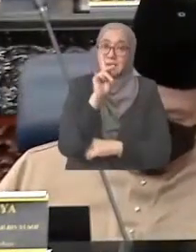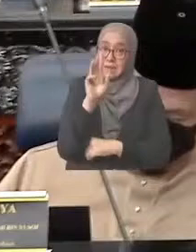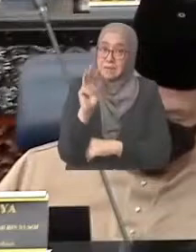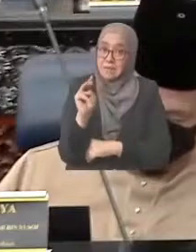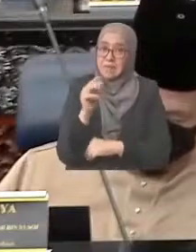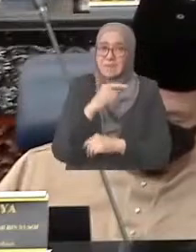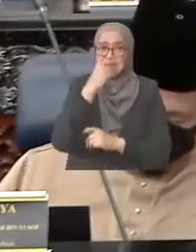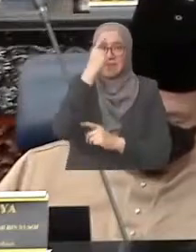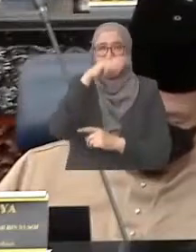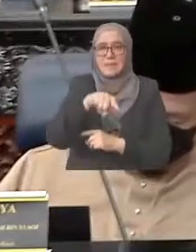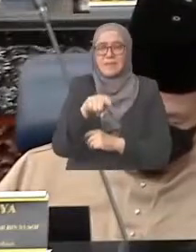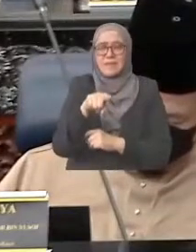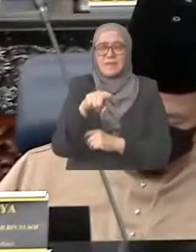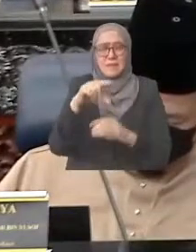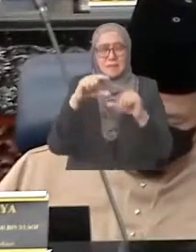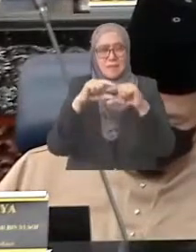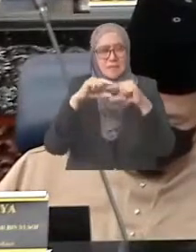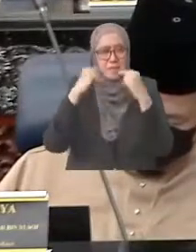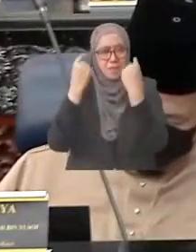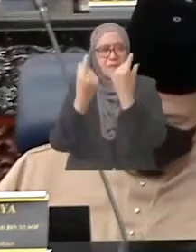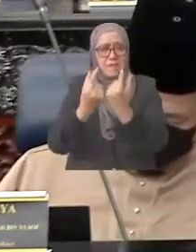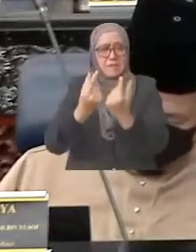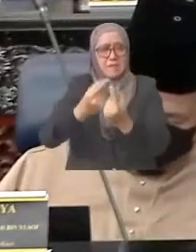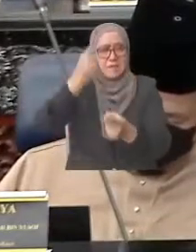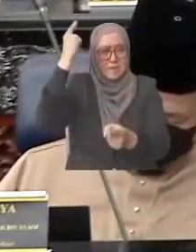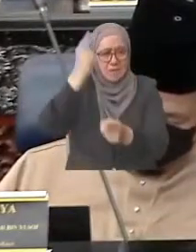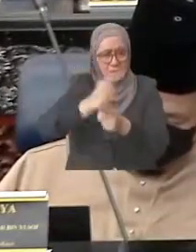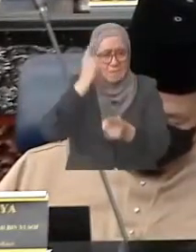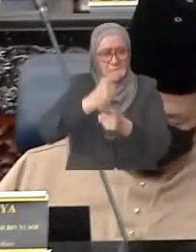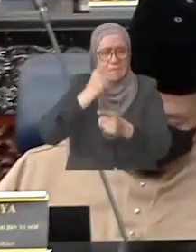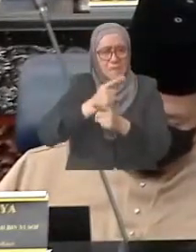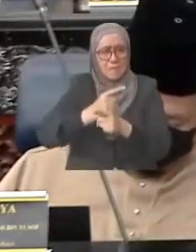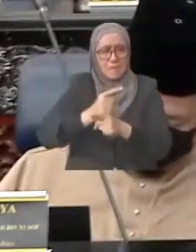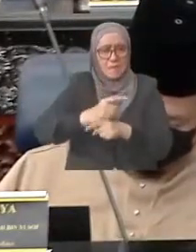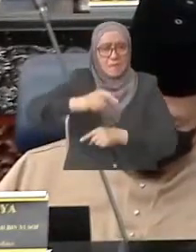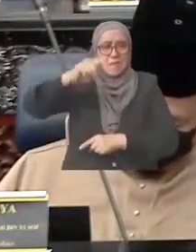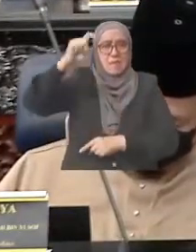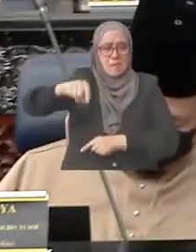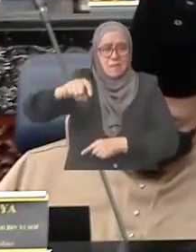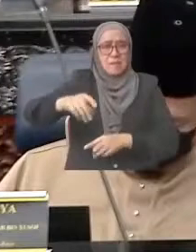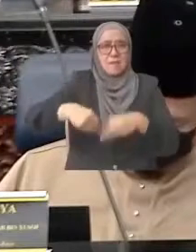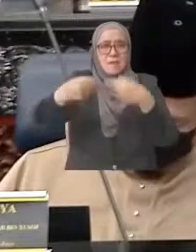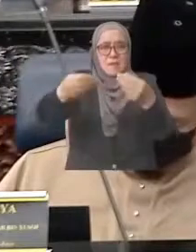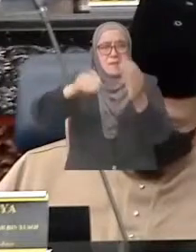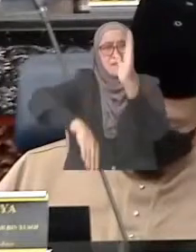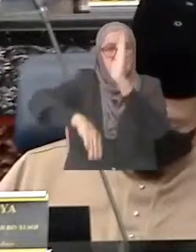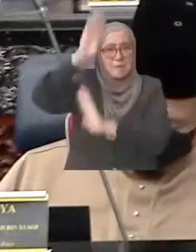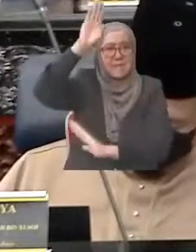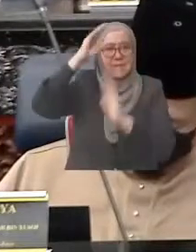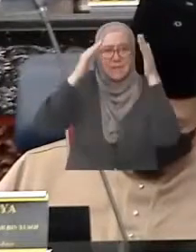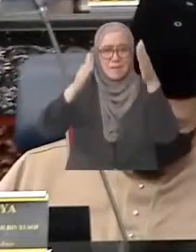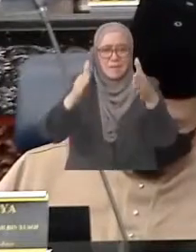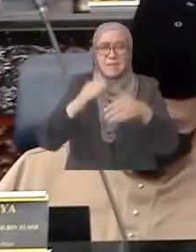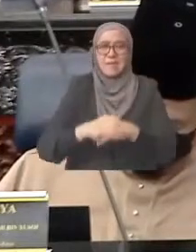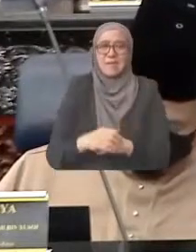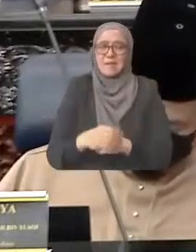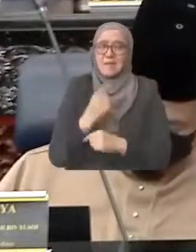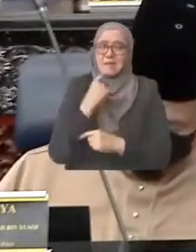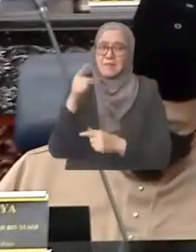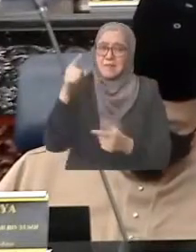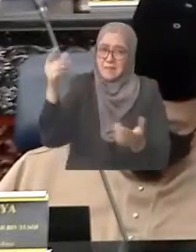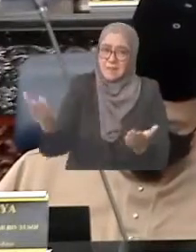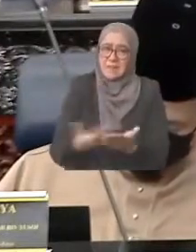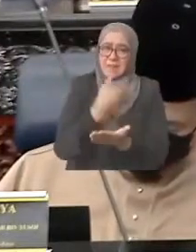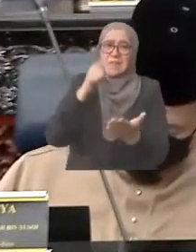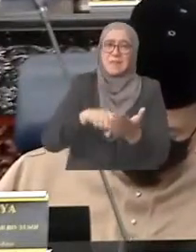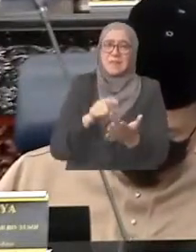supaya kumpulan yang benar-benar terkesan diberi lebih tumpuan pembaruan ini telah mengambil kira cadangan yang diterima